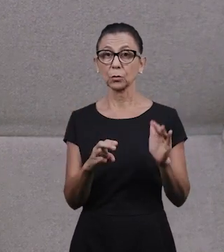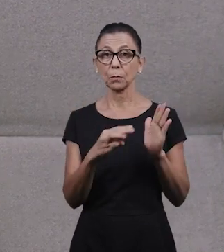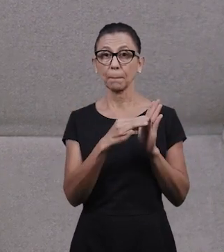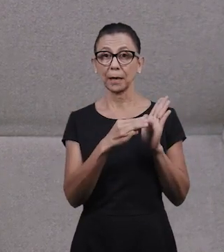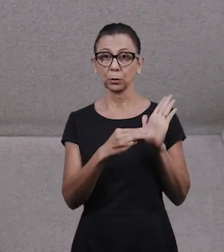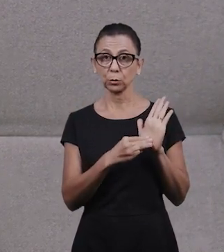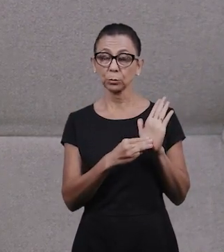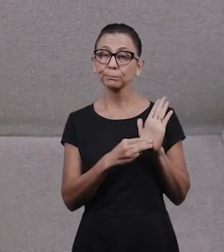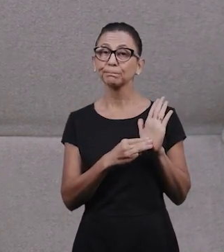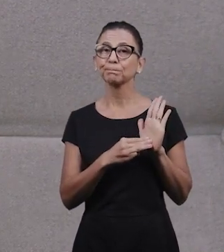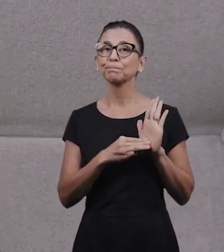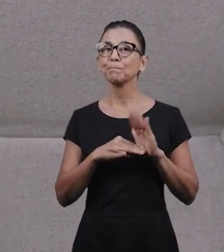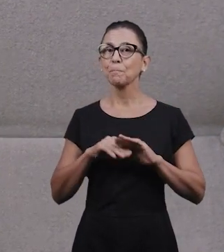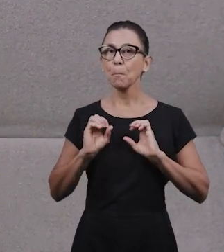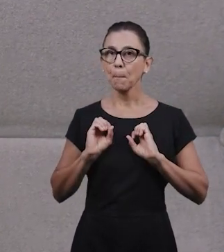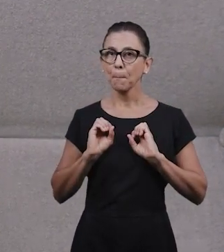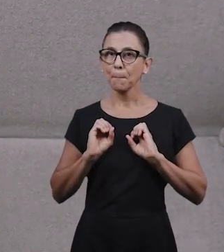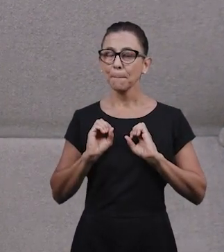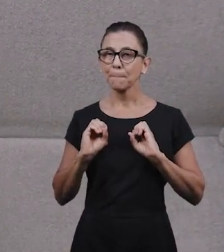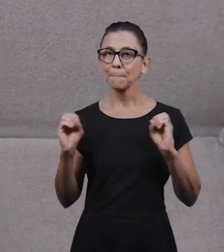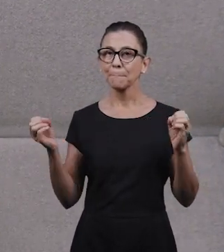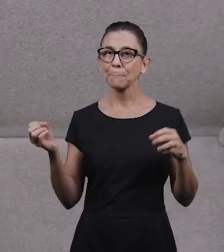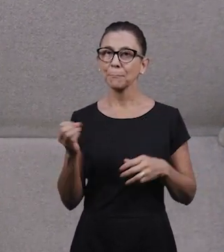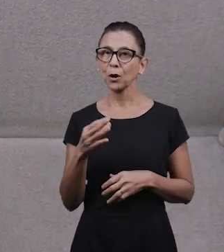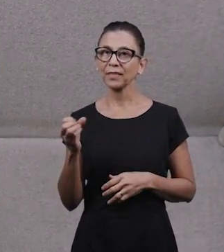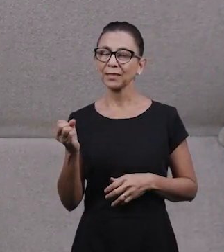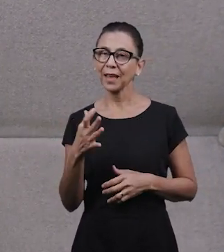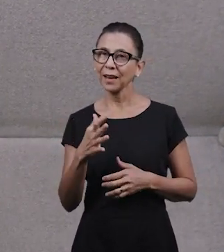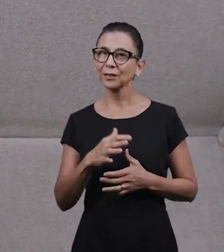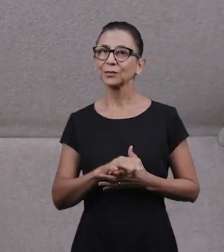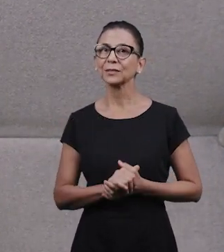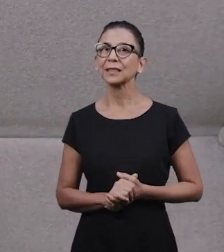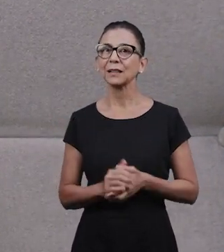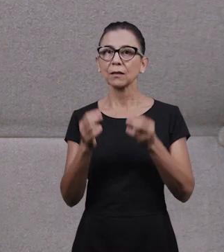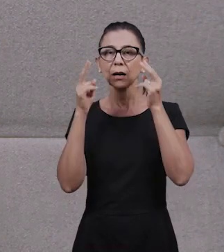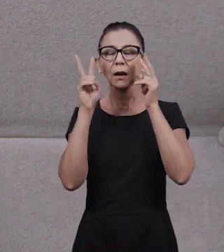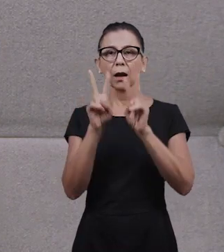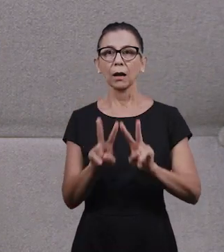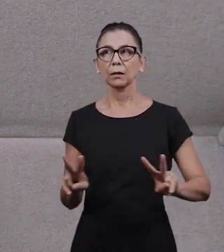moderne d'enseignement, qui c'était une méthode audiovisuelle.